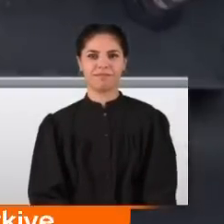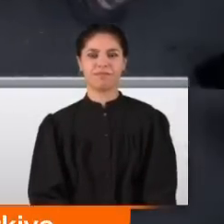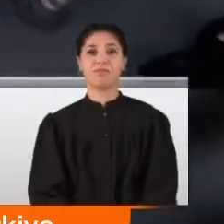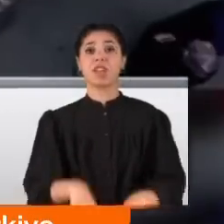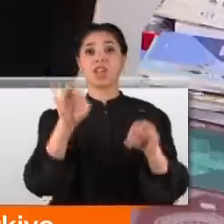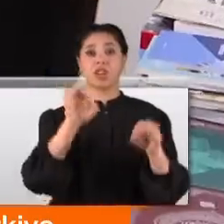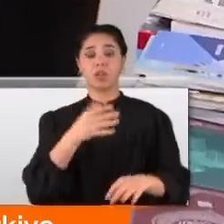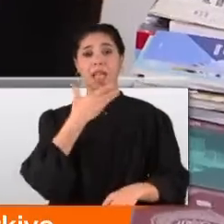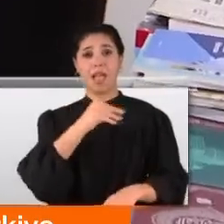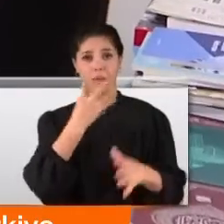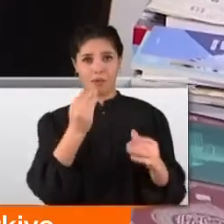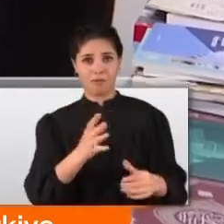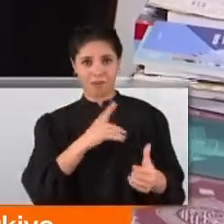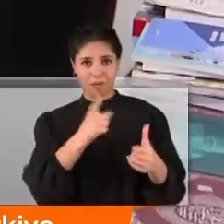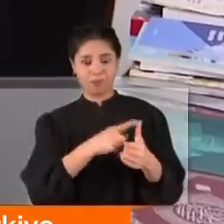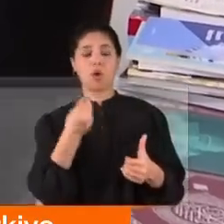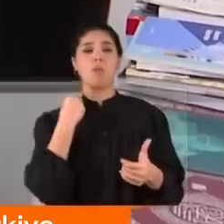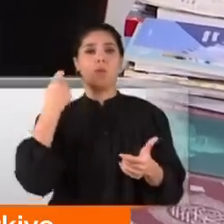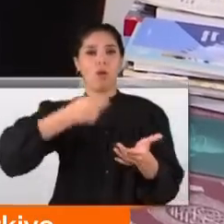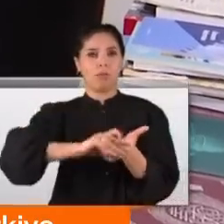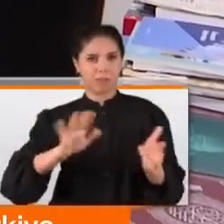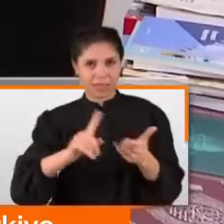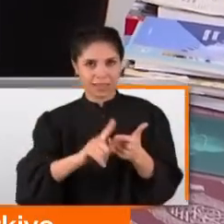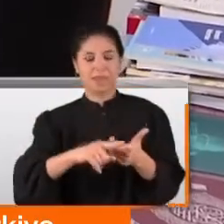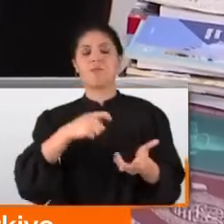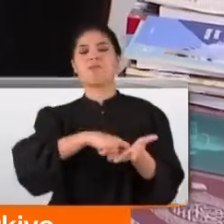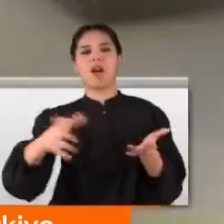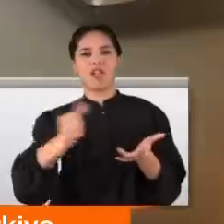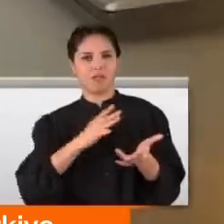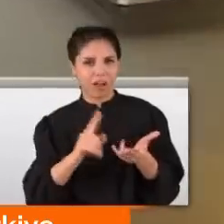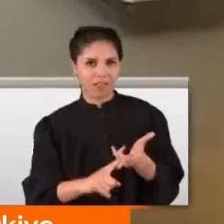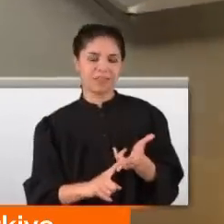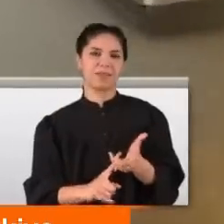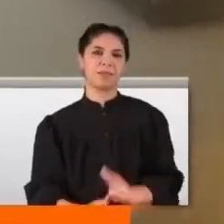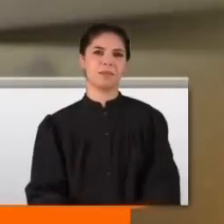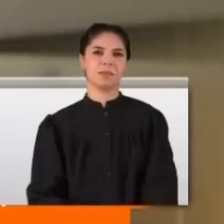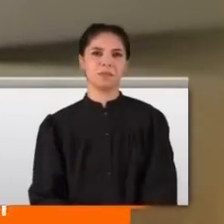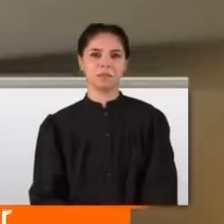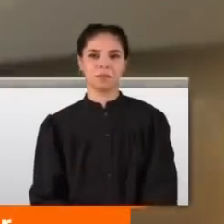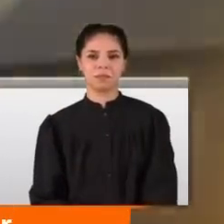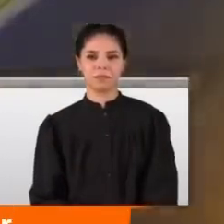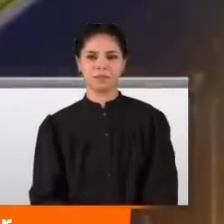Şimdi hem emekli oluyorsunuz, hem borcunuzu ödemiş oluyorsunuz, hem de maaş alıyorsunuz.